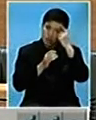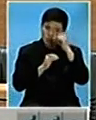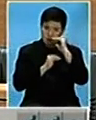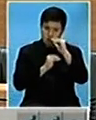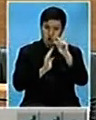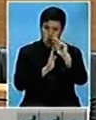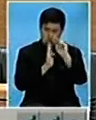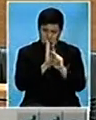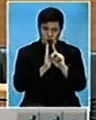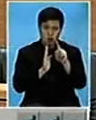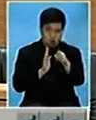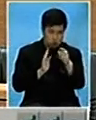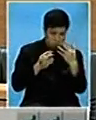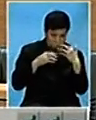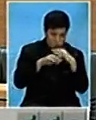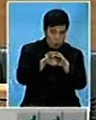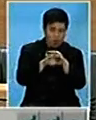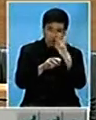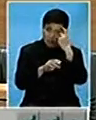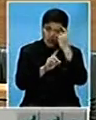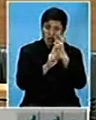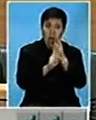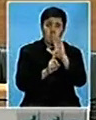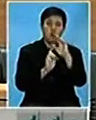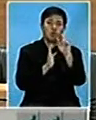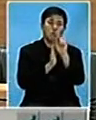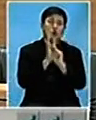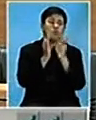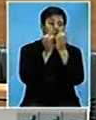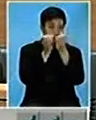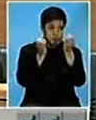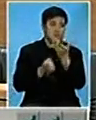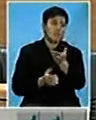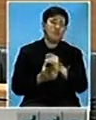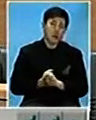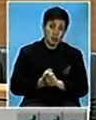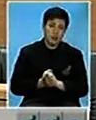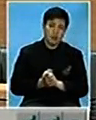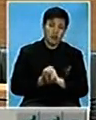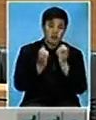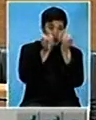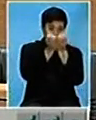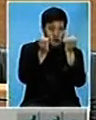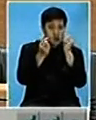การที่จะอยู่ร่วมกันตามหลักคิดของรัฐธรรมนูญดังกล่าวและในรัฐธรรมนูญฉ